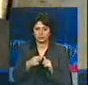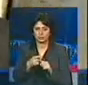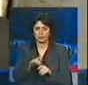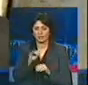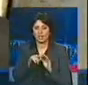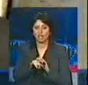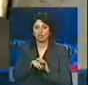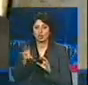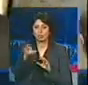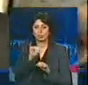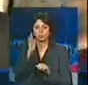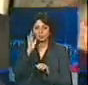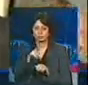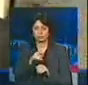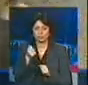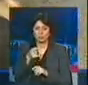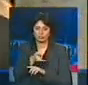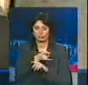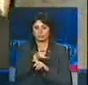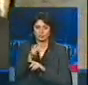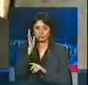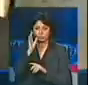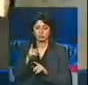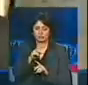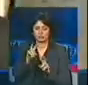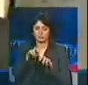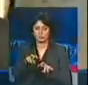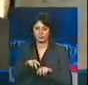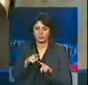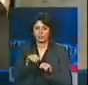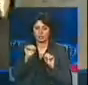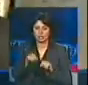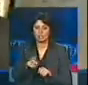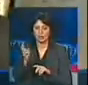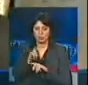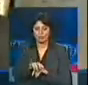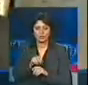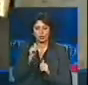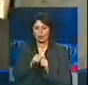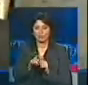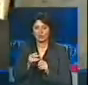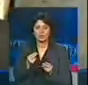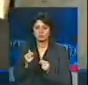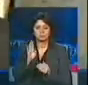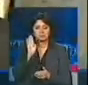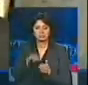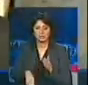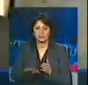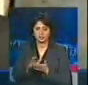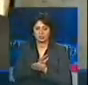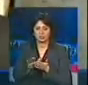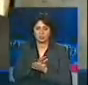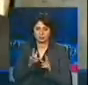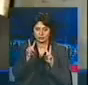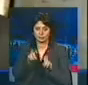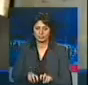ყველა დევნილთა კომპაქტურ ჩასახლებას თუ ისედაც ვინც არის ინდივიდუალურად განსახლებული, შეიძლებათ მოვიდნენ და ყოველგვარი გადასახადის გარეშე სწორად